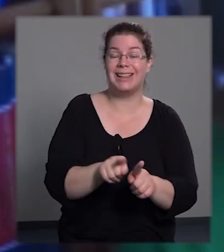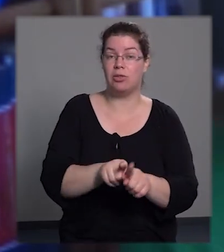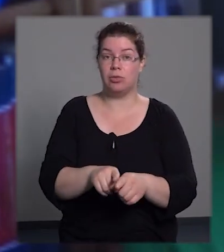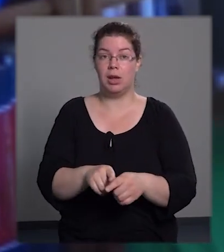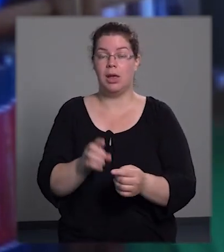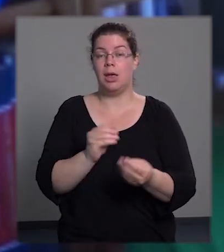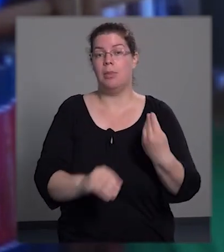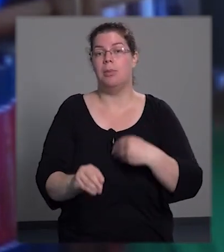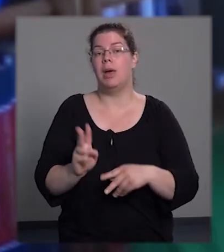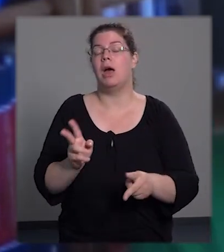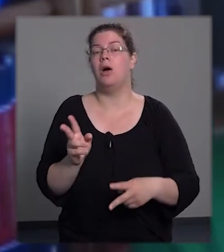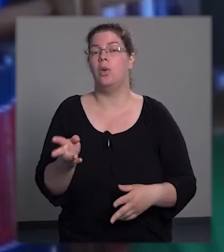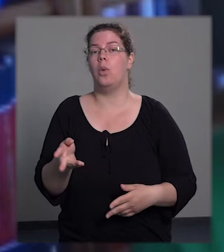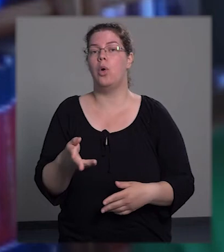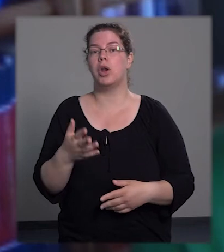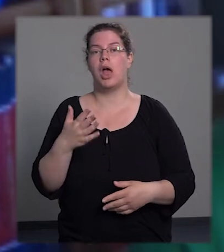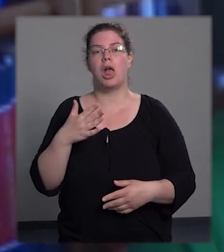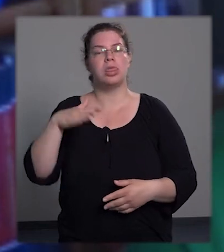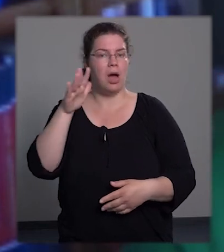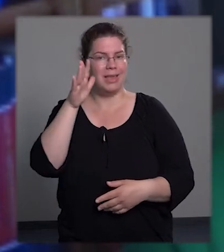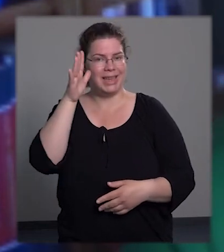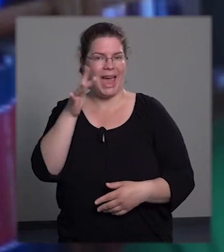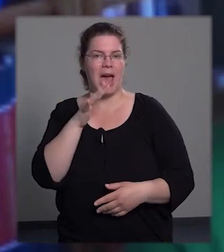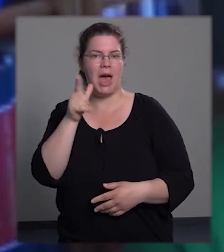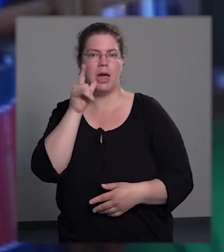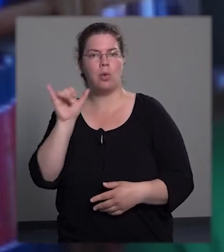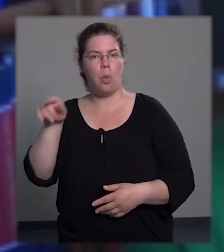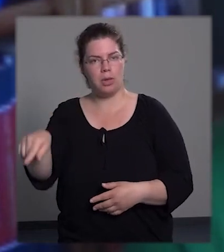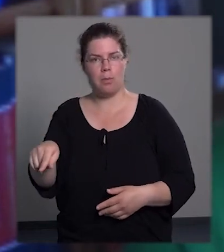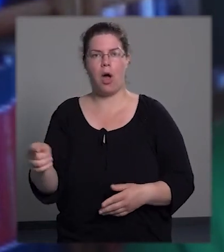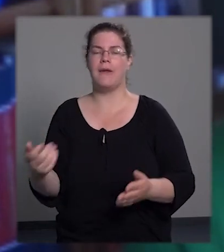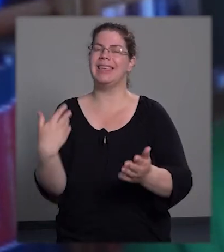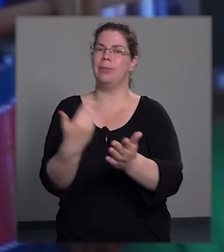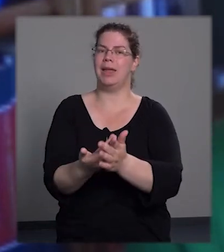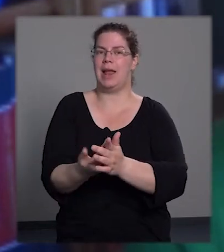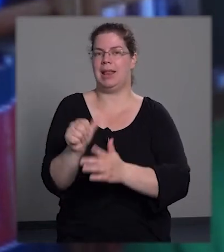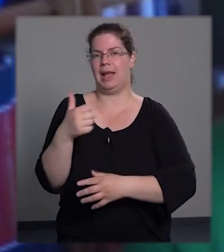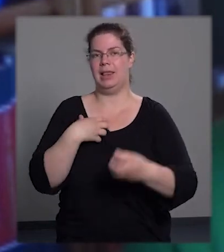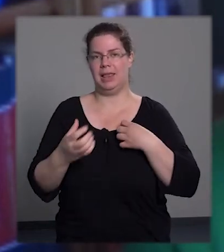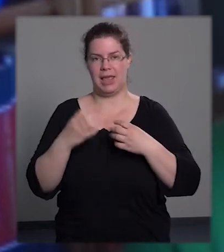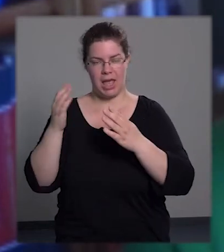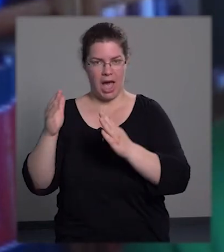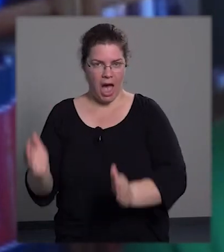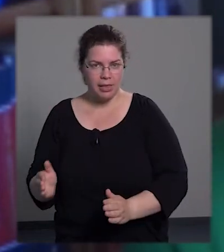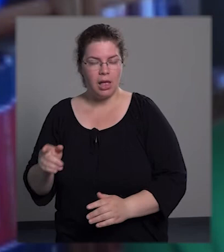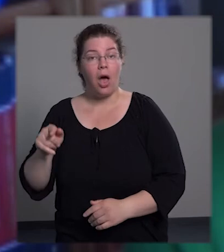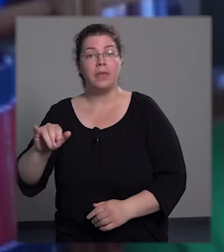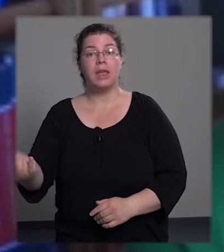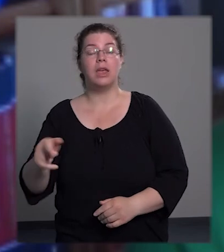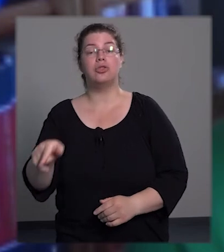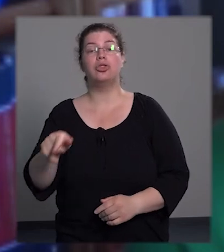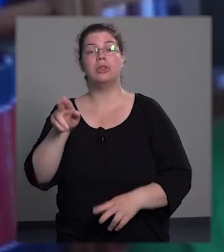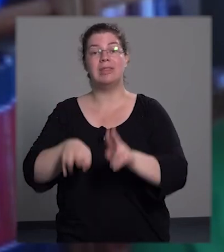a Nagy Károlyban kibéreltek egy színházat, és ugye